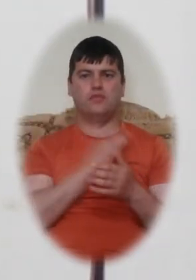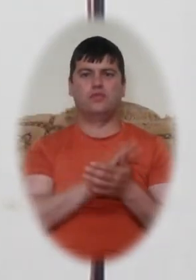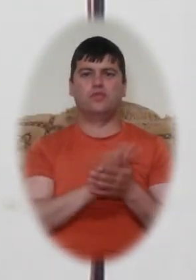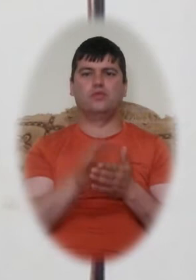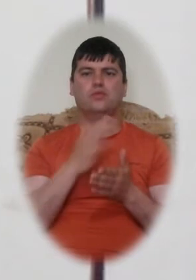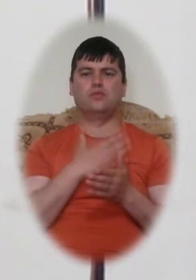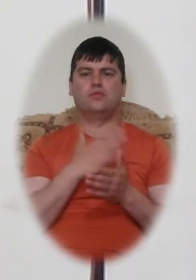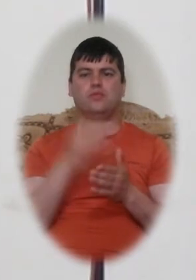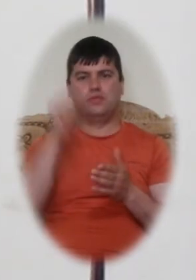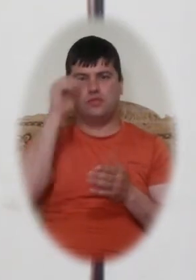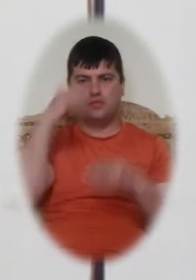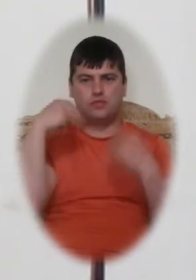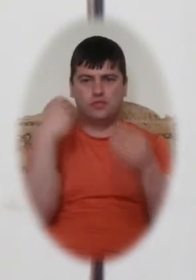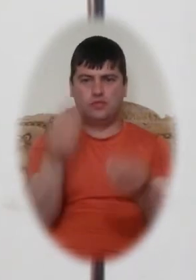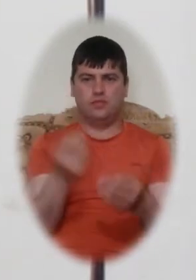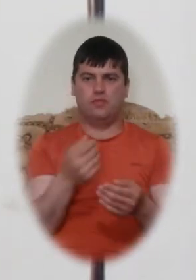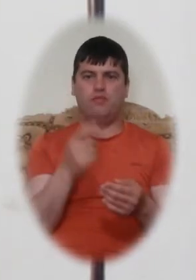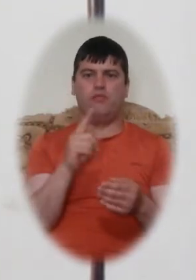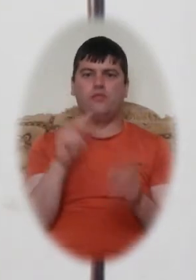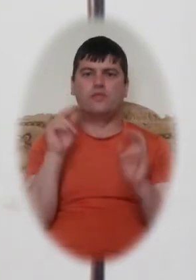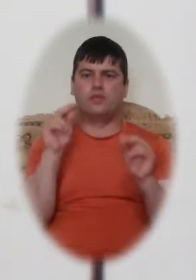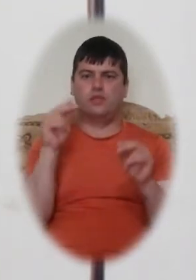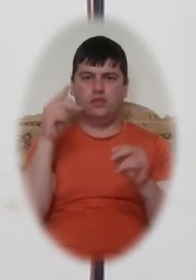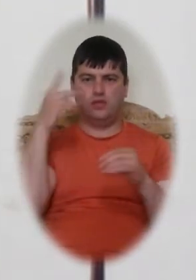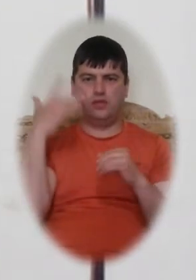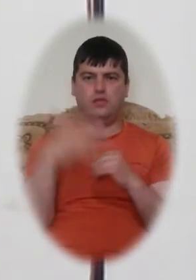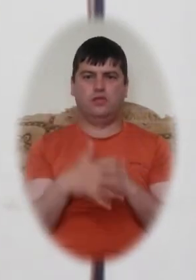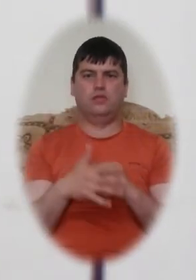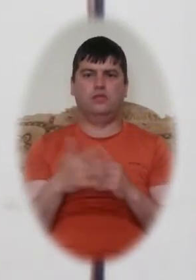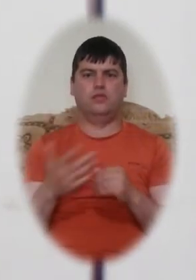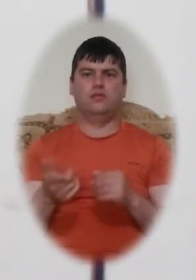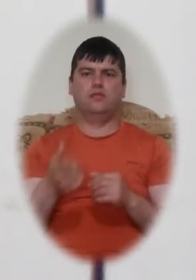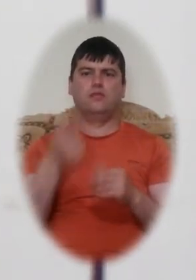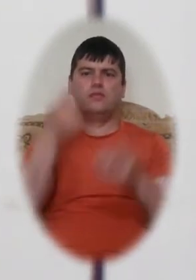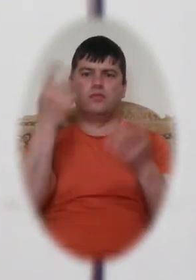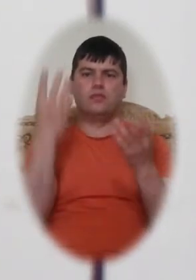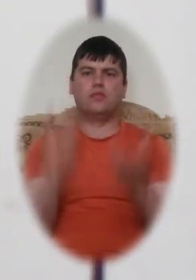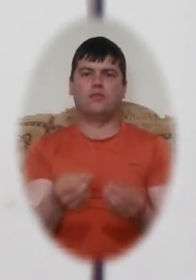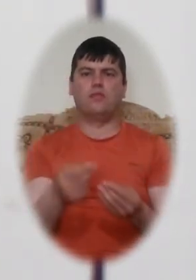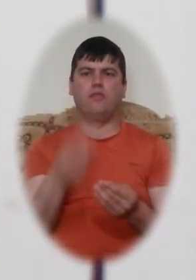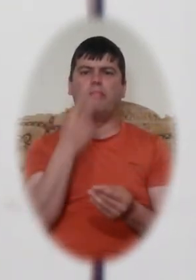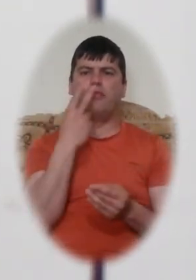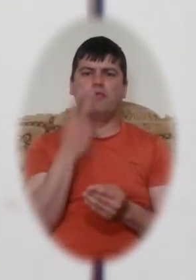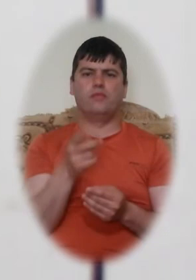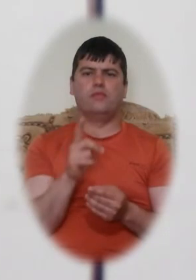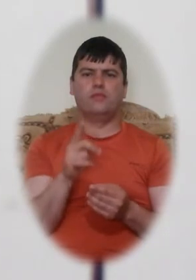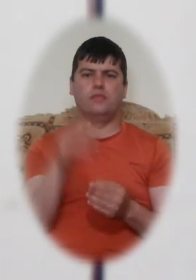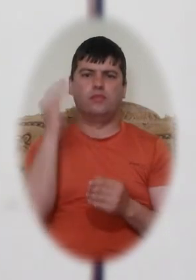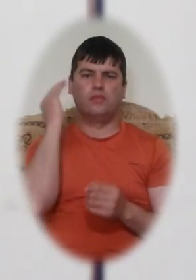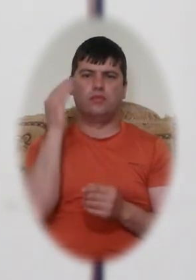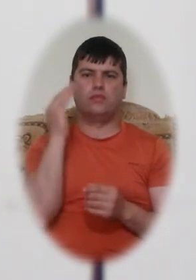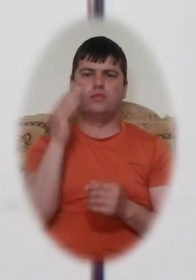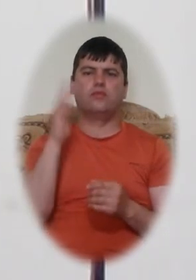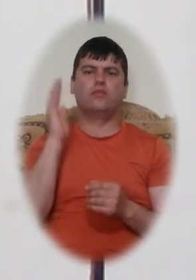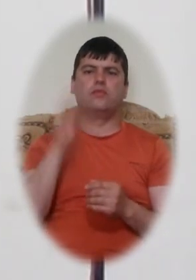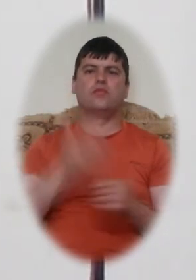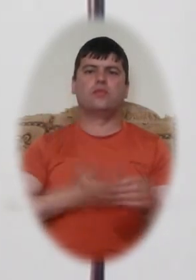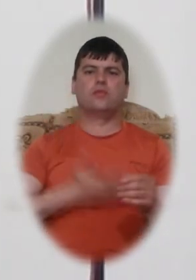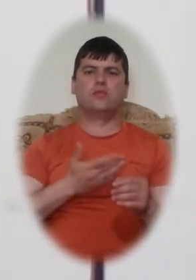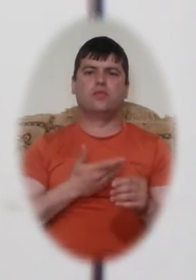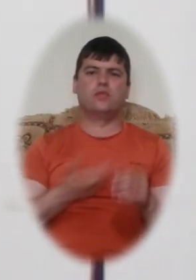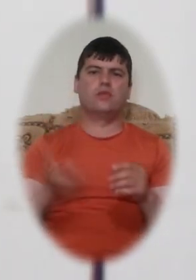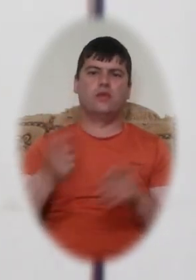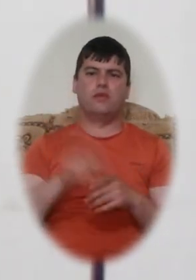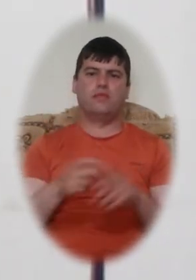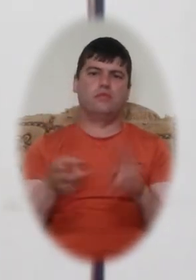բարկասոր, տա ասպաս բարեկաննե որ չիշտ ասկանանք, այս որ կորդ է, եվ կտեսնեց որ մկրպտությունի ձետո կուկյան կ